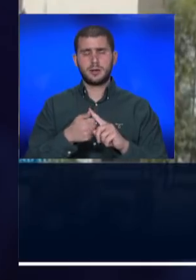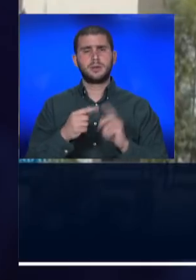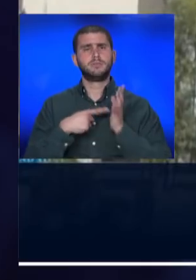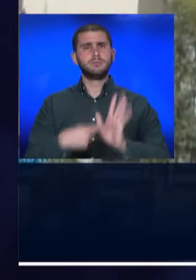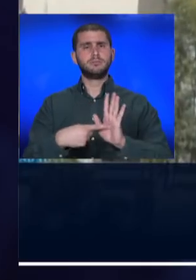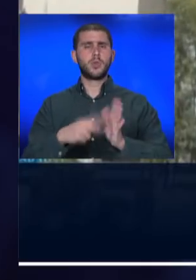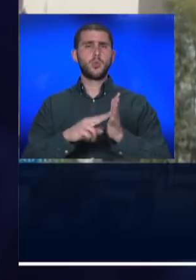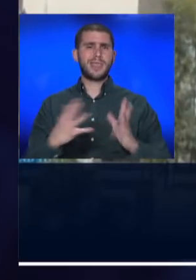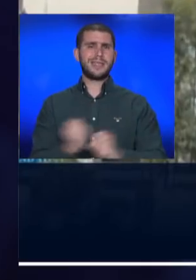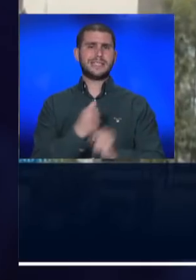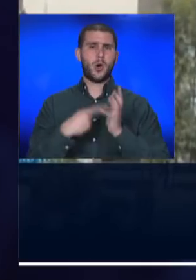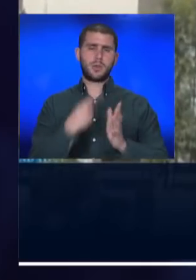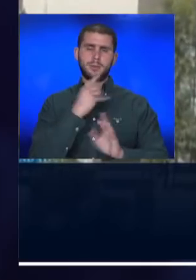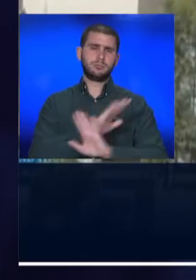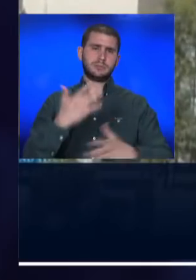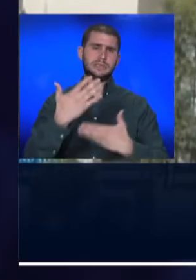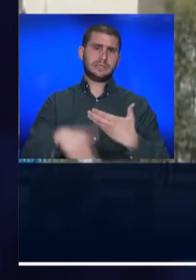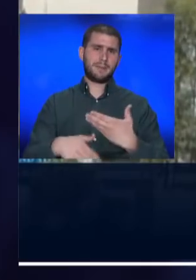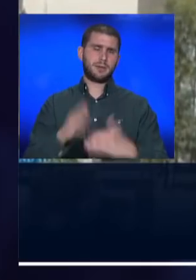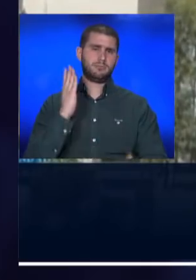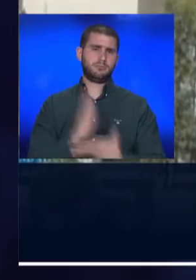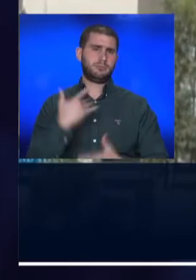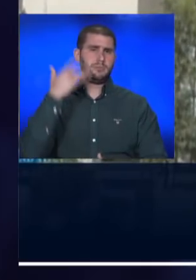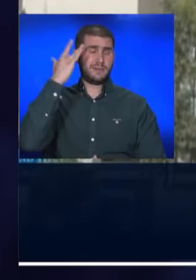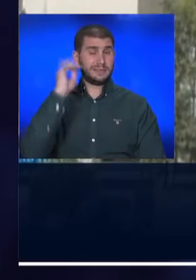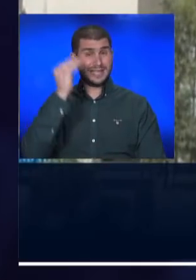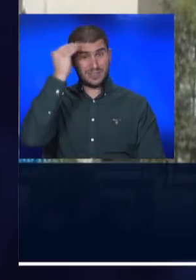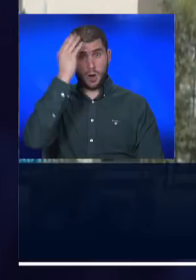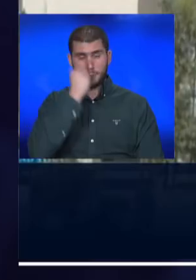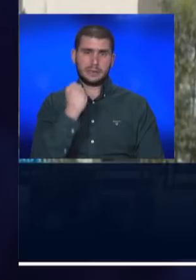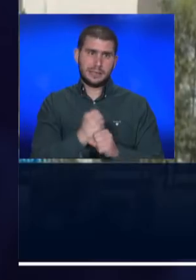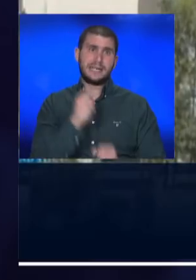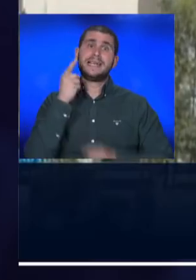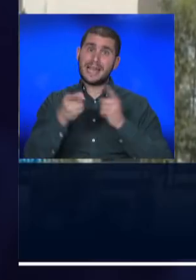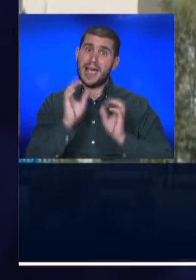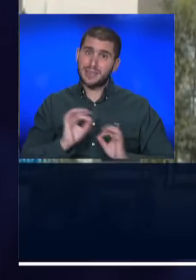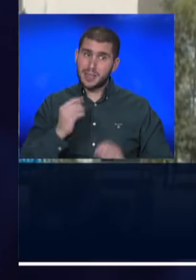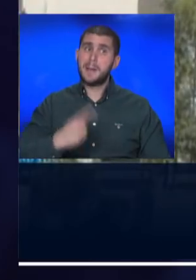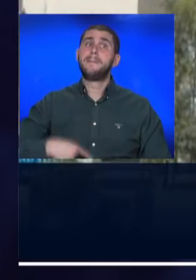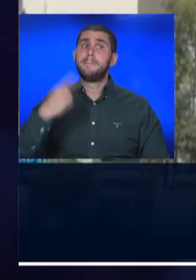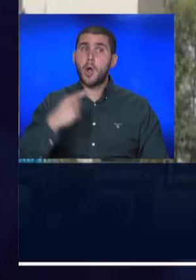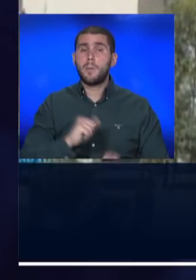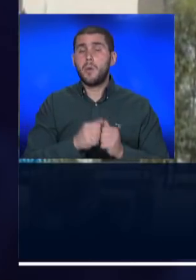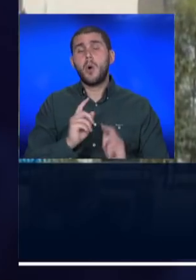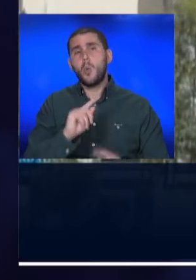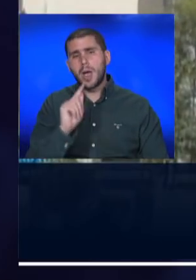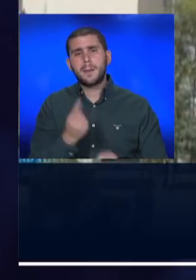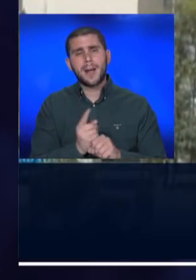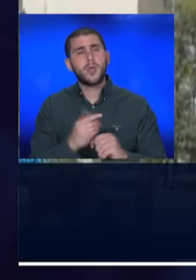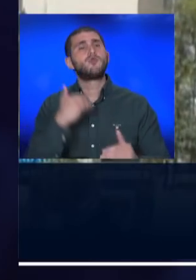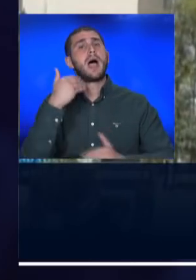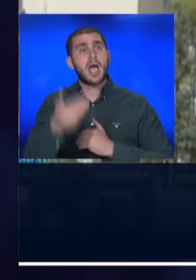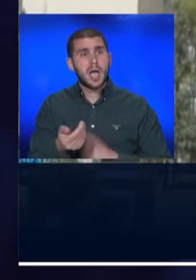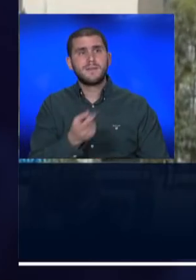עד כאן סיימתי חד צדדית, ואז צריך לזכור שחמאס יבצע ירי. לא ביום שאחרי, אבל בדקות שאחרי, ולא נוכל לספר שהוא